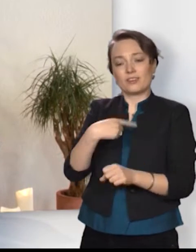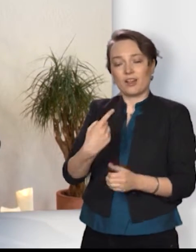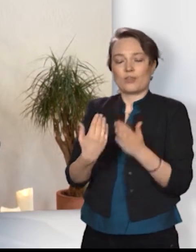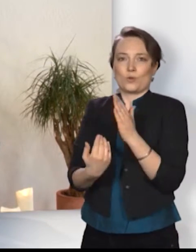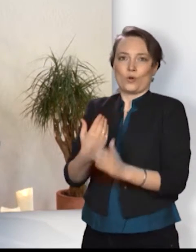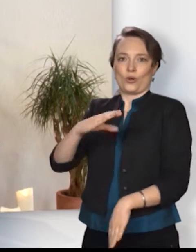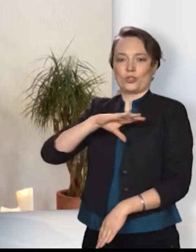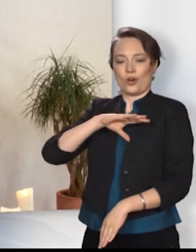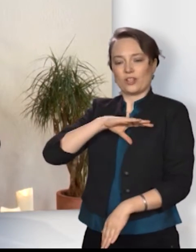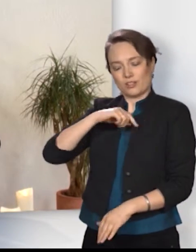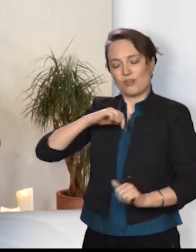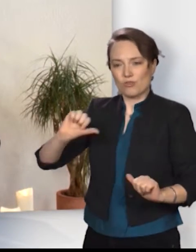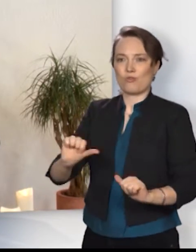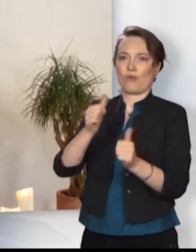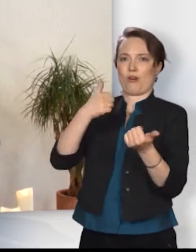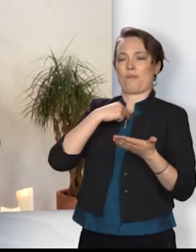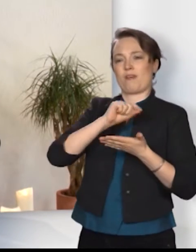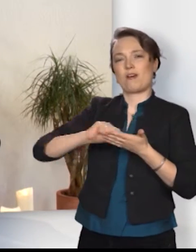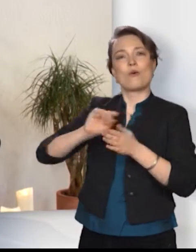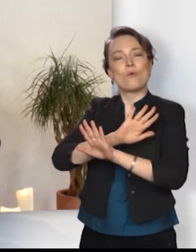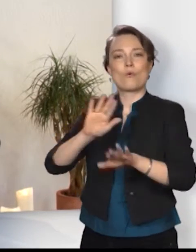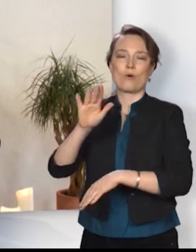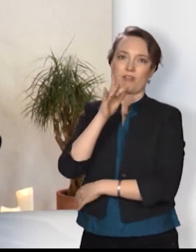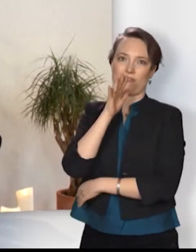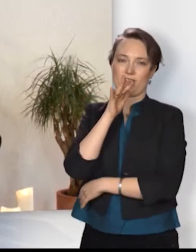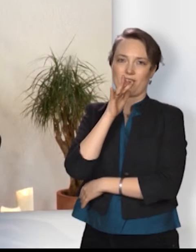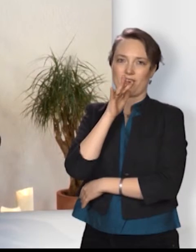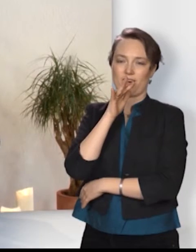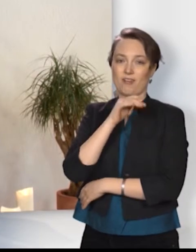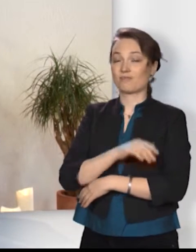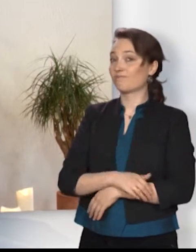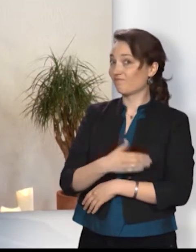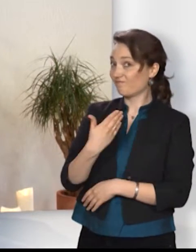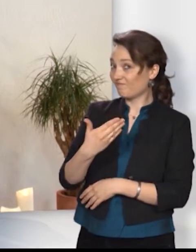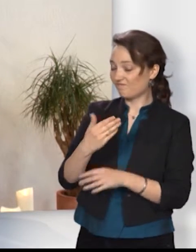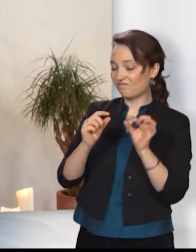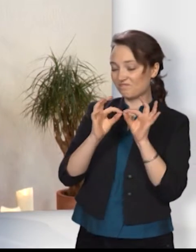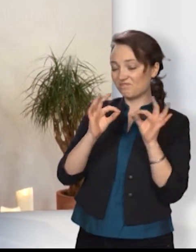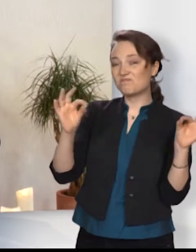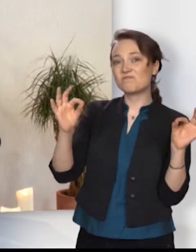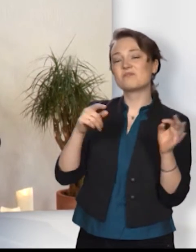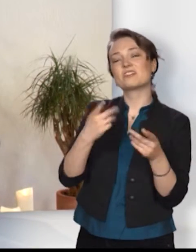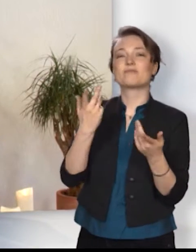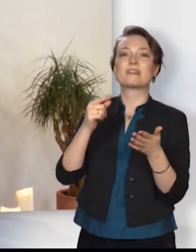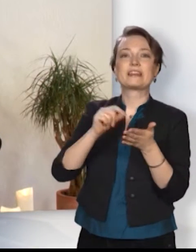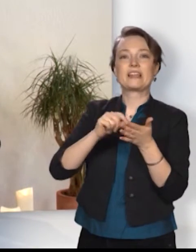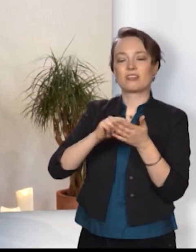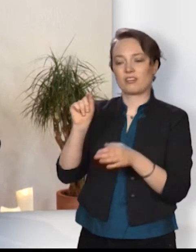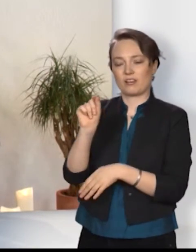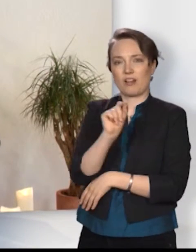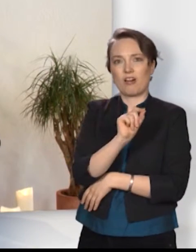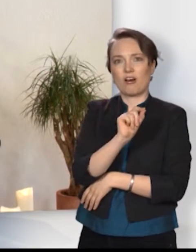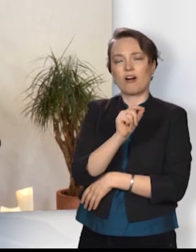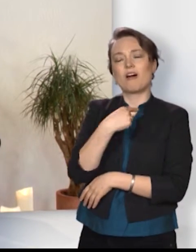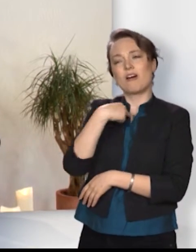neu alles fehlerfrei zu Papier zu bringen. Mich erinnert dieser Tinten- oder Fehlerkiller an ein Wort aus dem